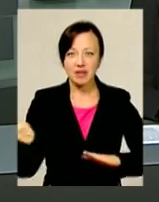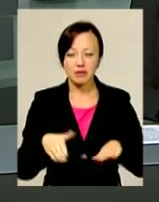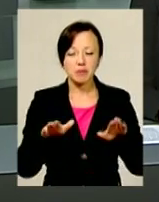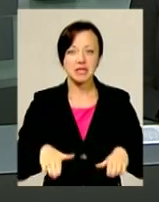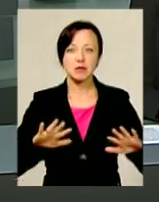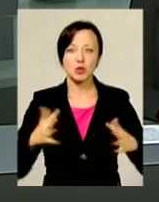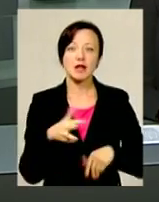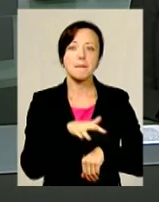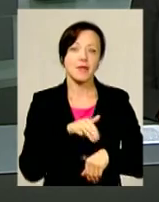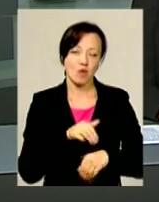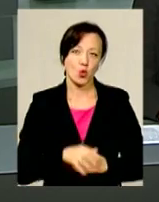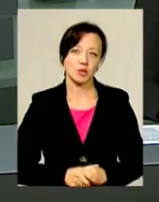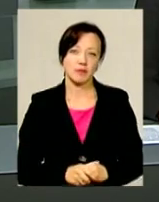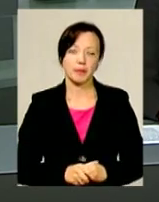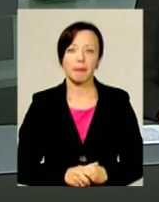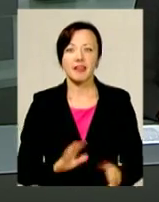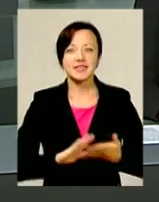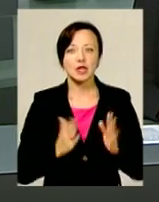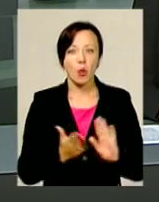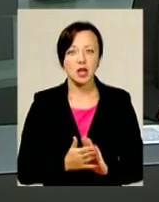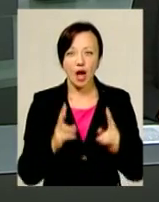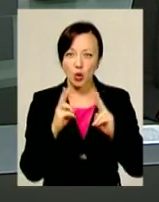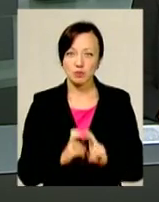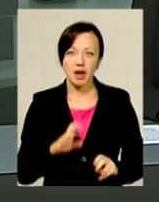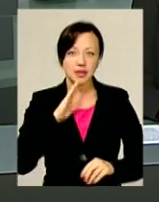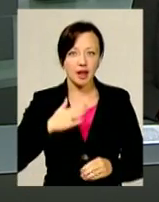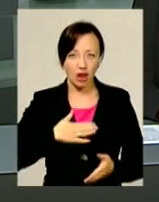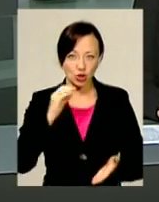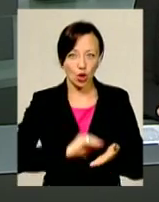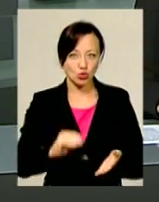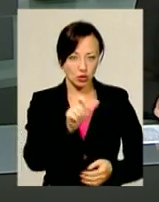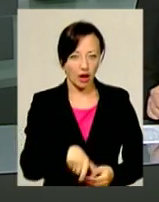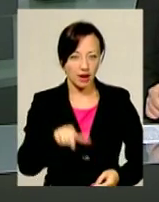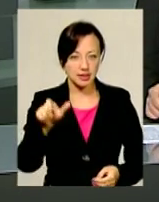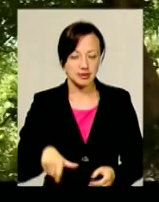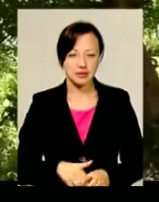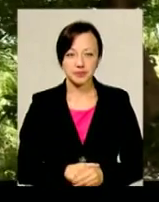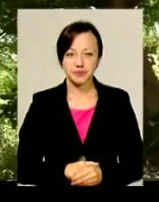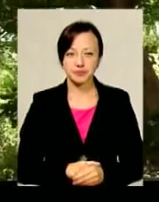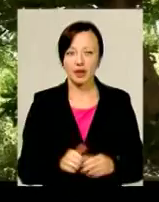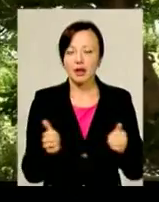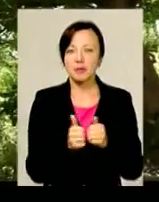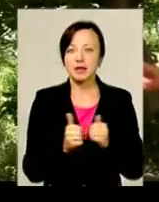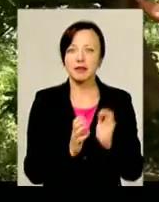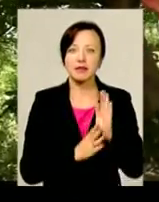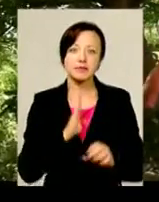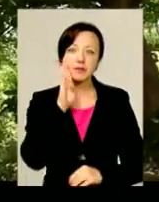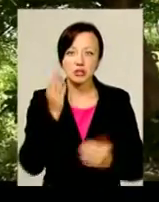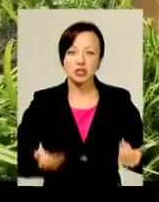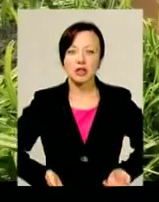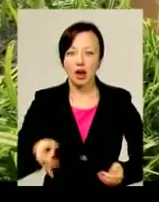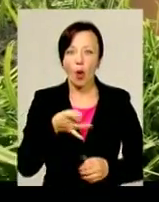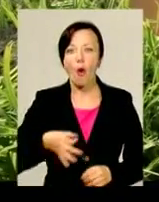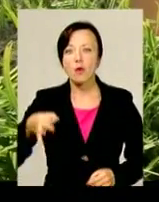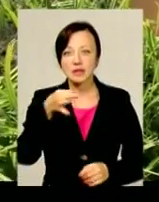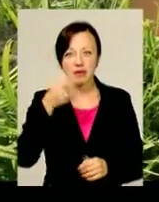місце події правоохоронців. У ситуації розбиралися і наші журналісти. Близько 9 ранку жителька мікрорайону